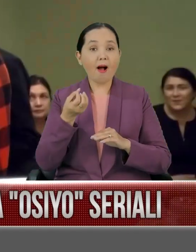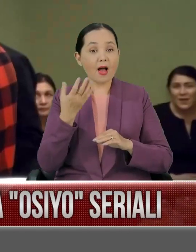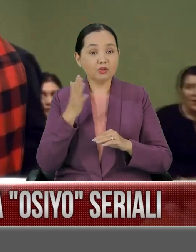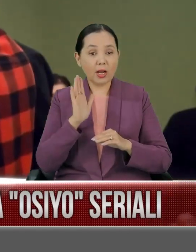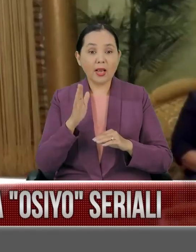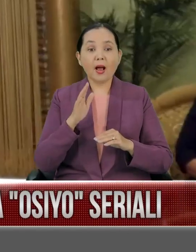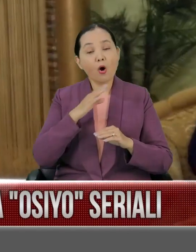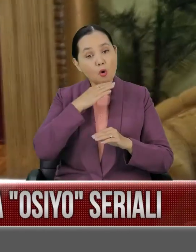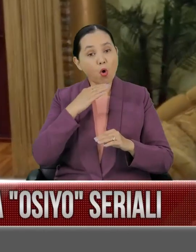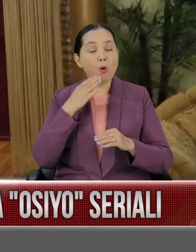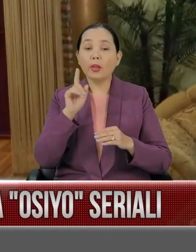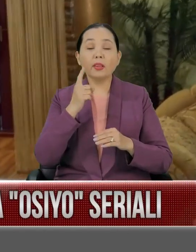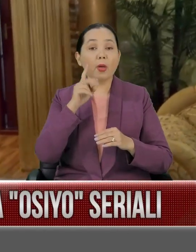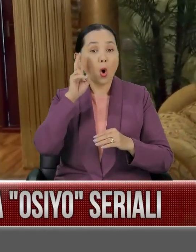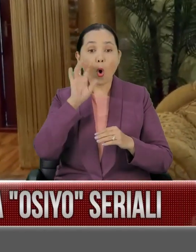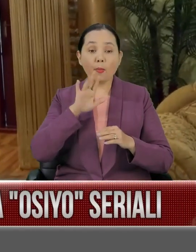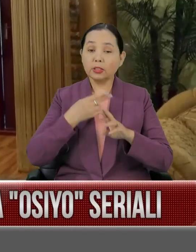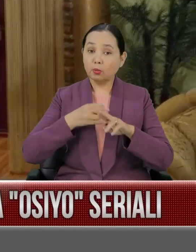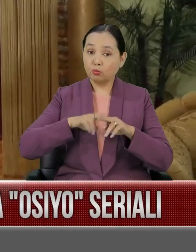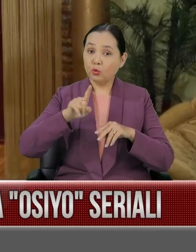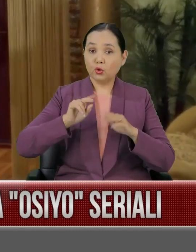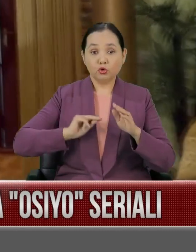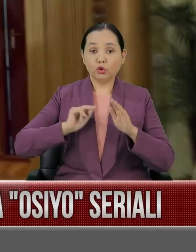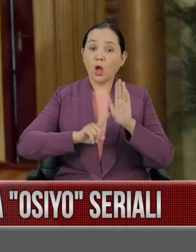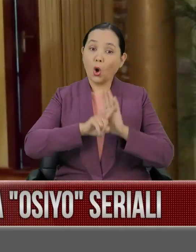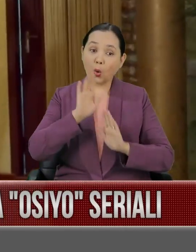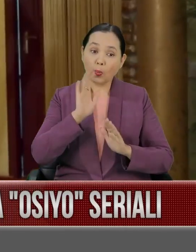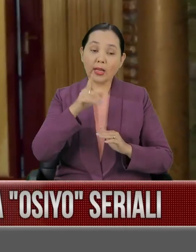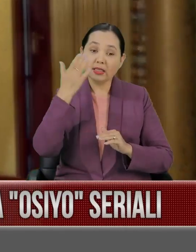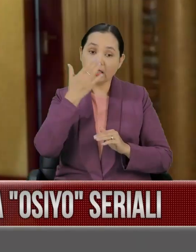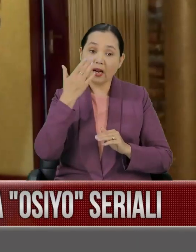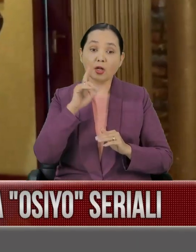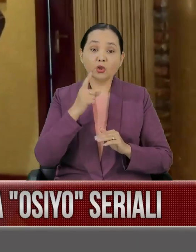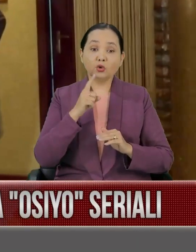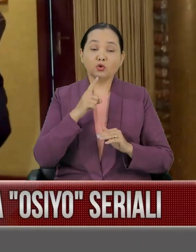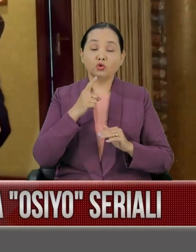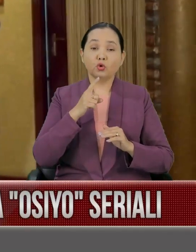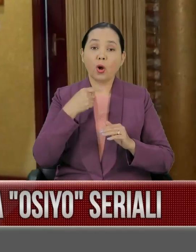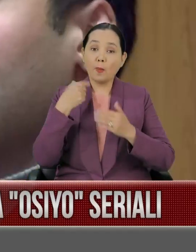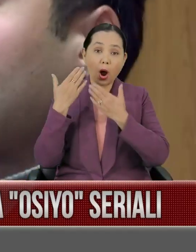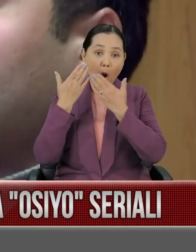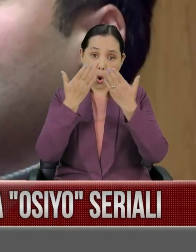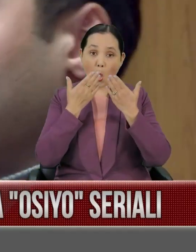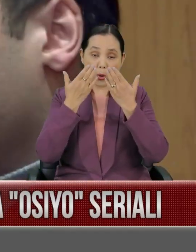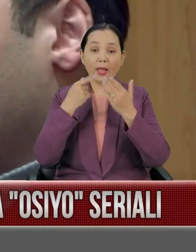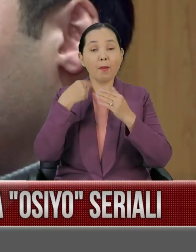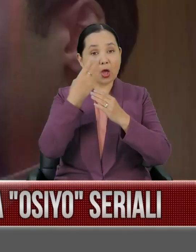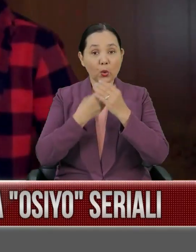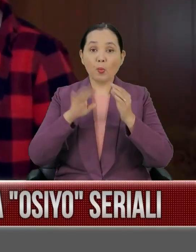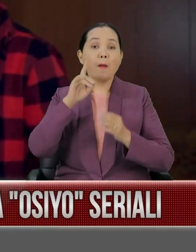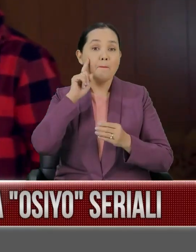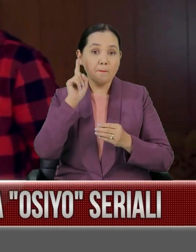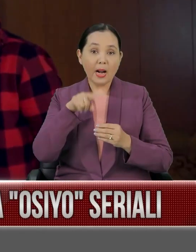qanchaligi, lekin ko'p. Nimaga qo'rqmasdan ham bu ishga qo'l urdik bu serialga? Chunki ssenariyni o'qiganda biz yutqizmasligimizni